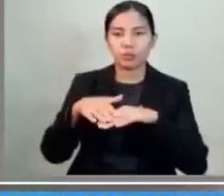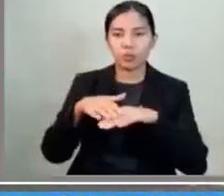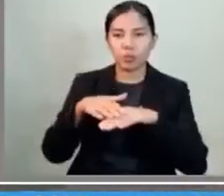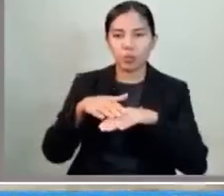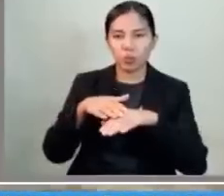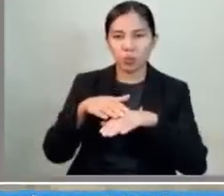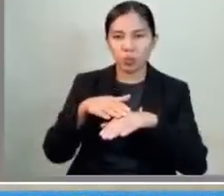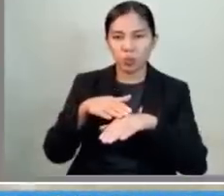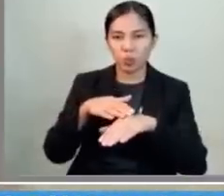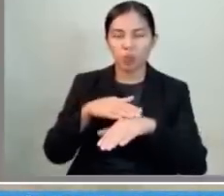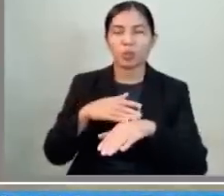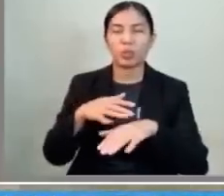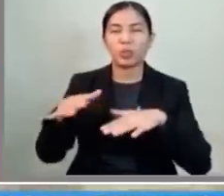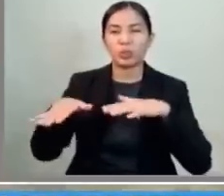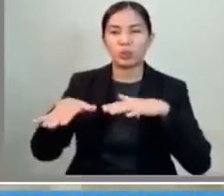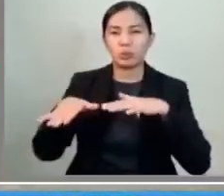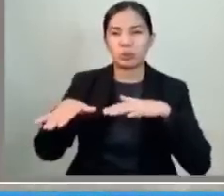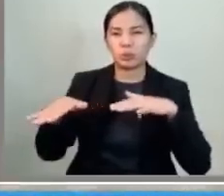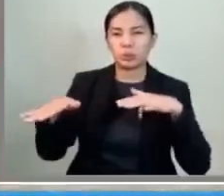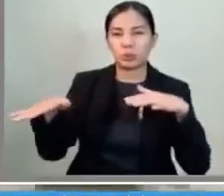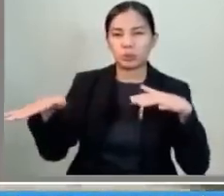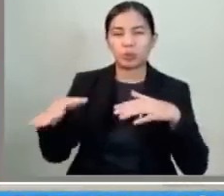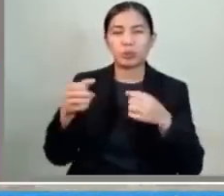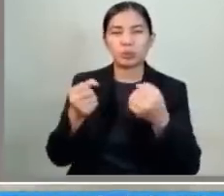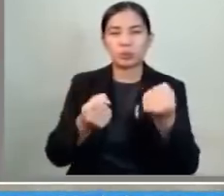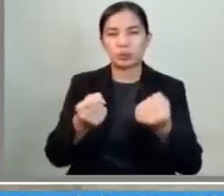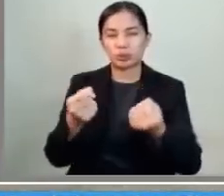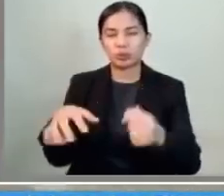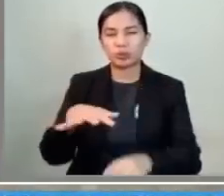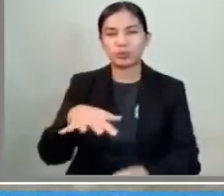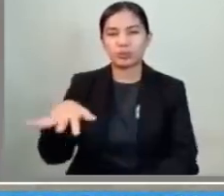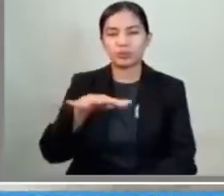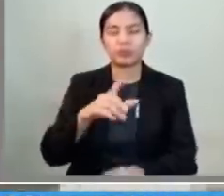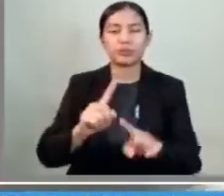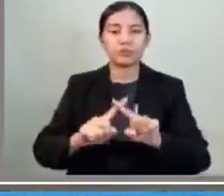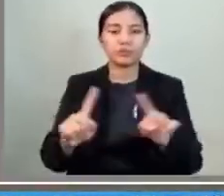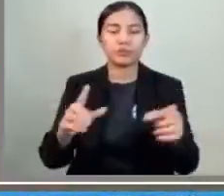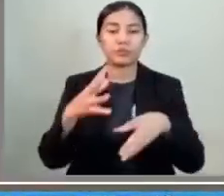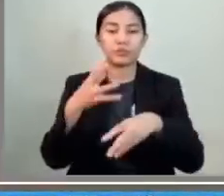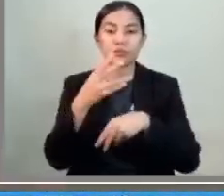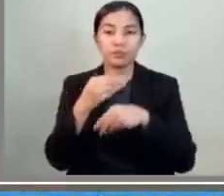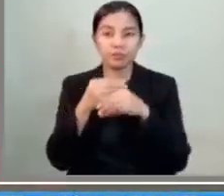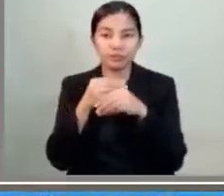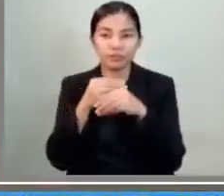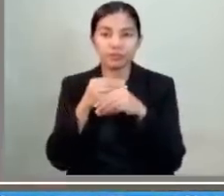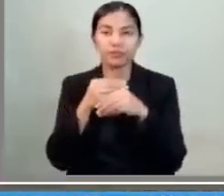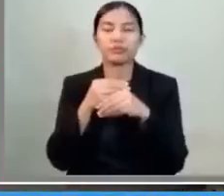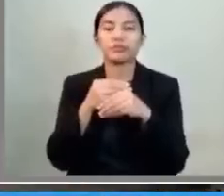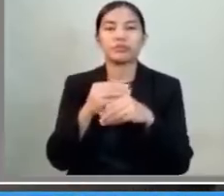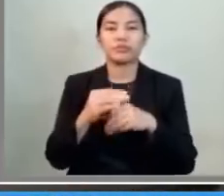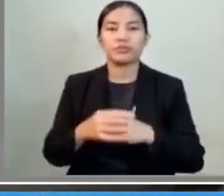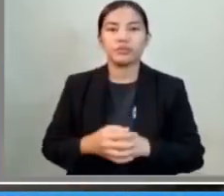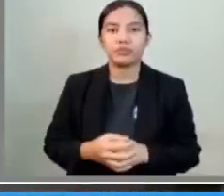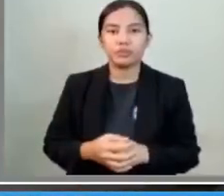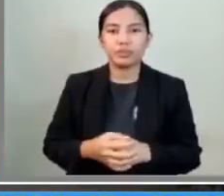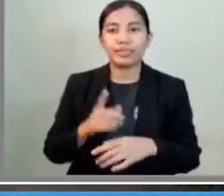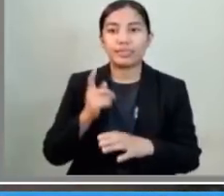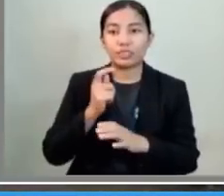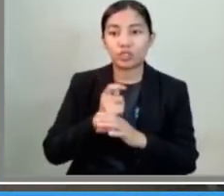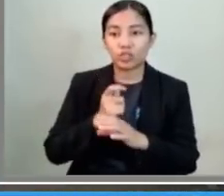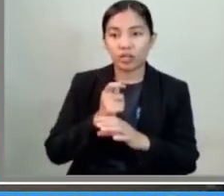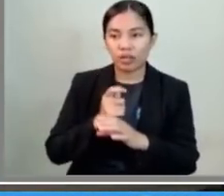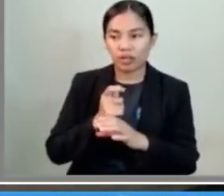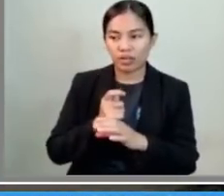particularly sa area. Pero yun nga po, nagdagdag po kami ng mga pumps, ng suction trucks na para ma-dump po